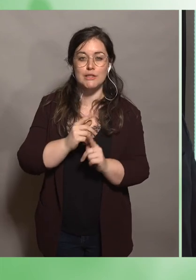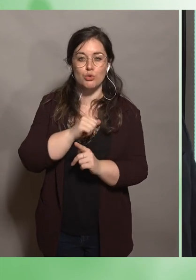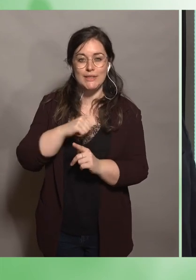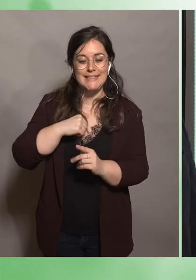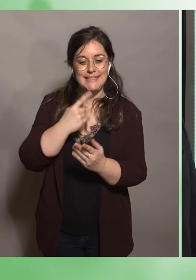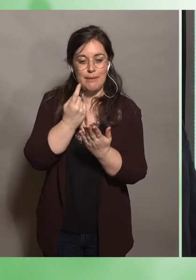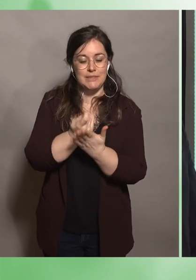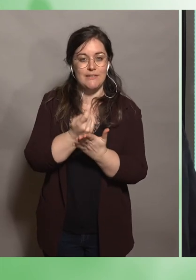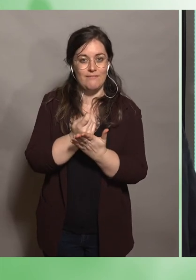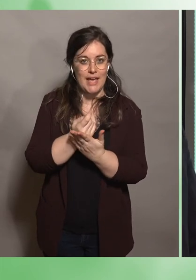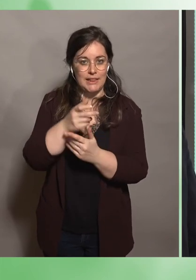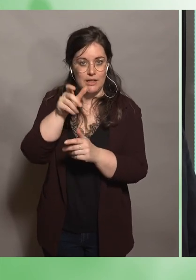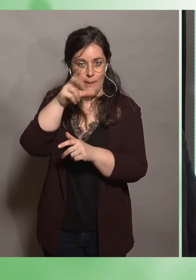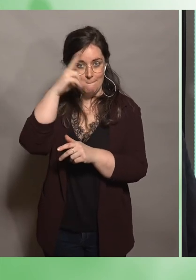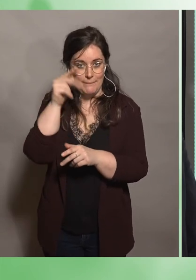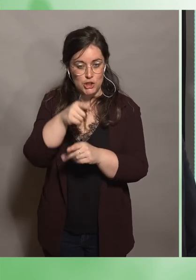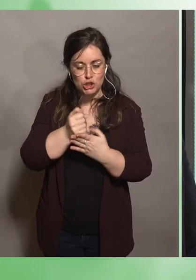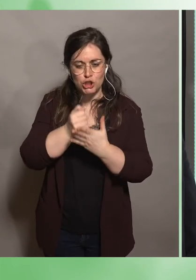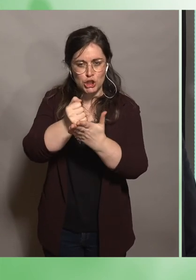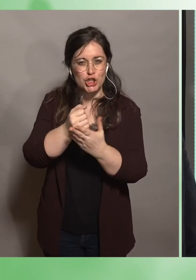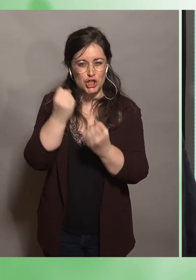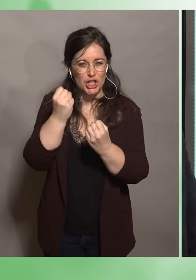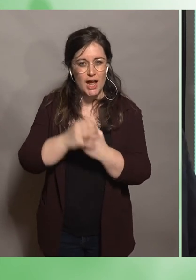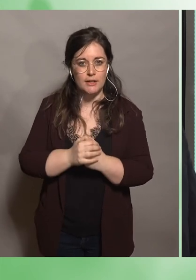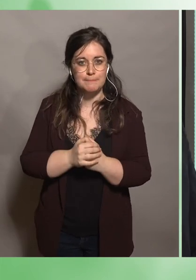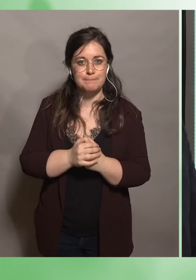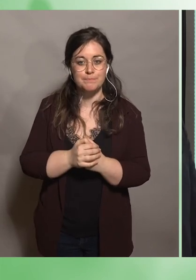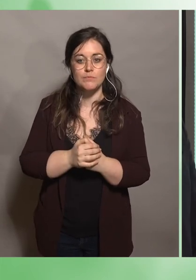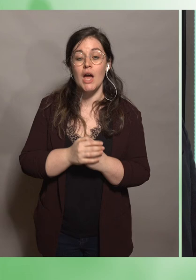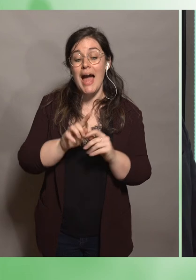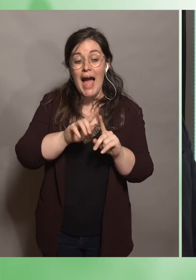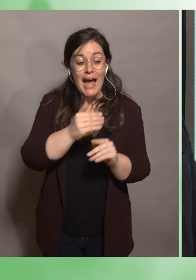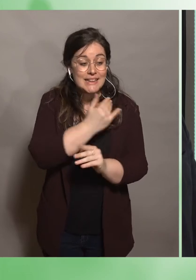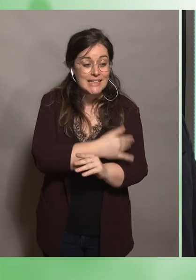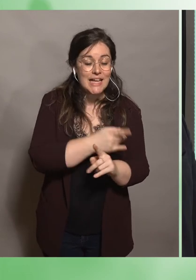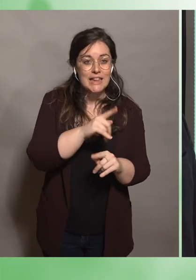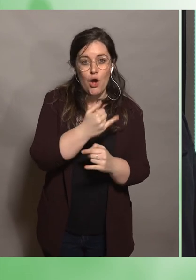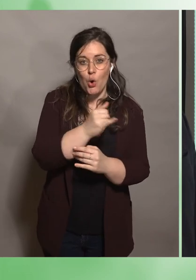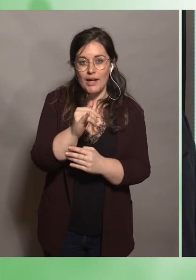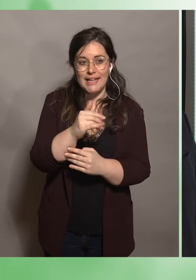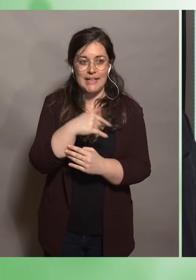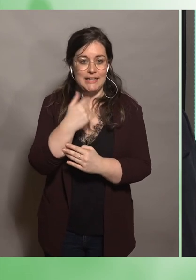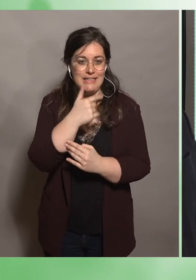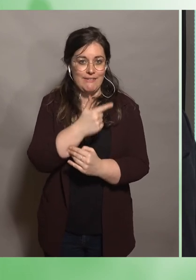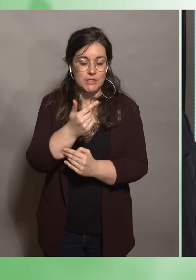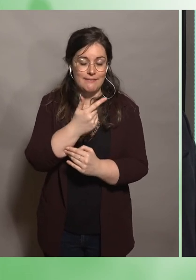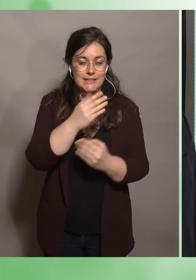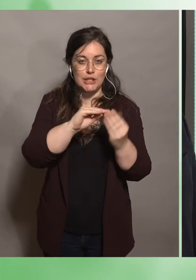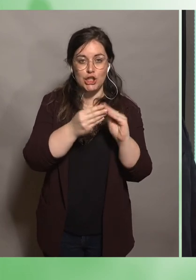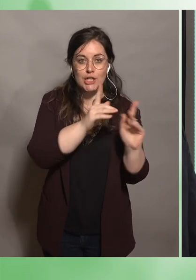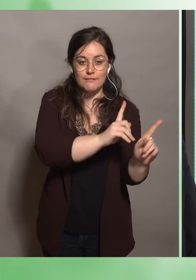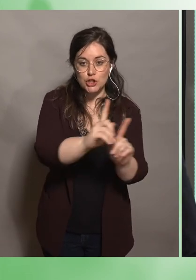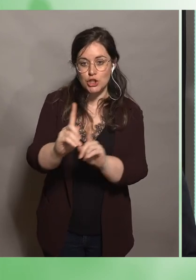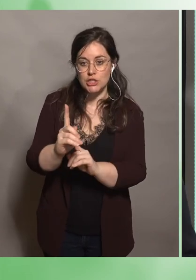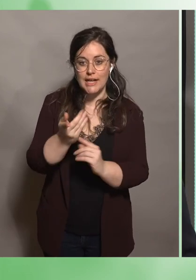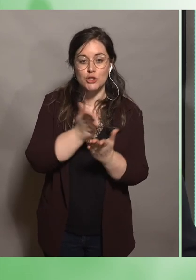Selbstwert der Menschen zu stärken. Und auf der anderen Seite haben wir aber auch in jeder unserer 22 Geschäftsstellen einen Bereich, den